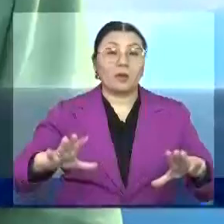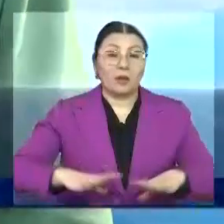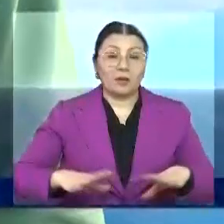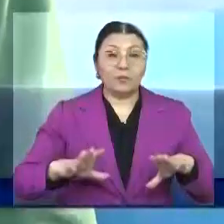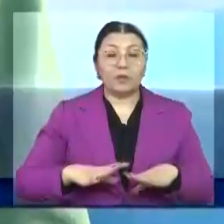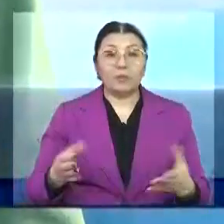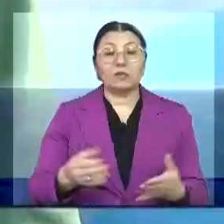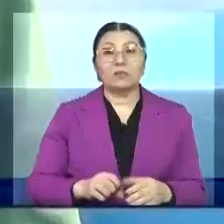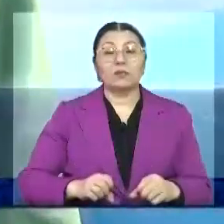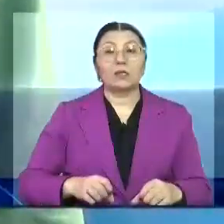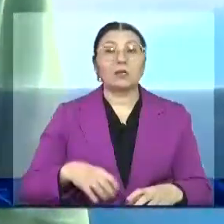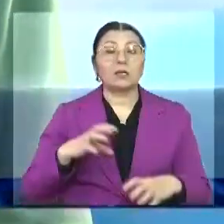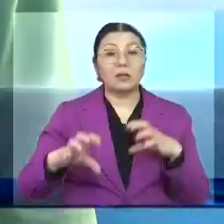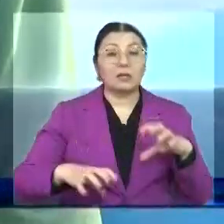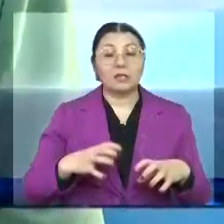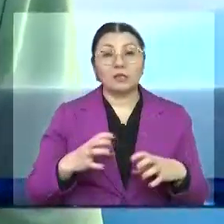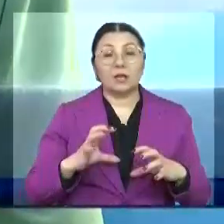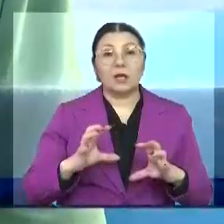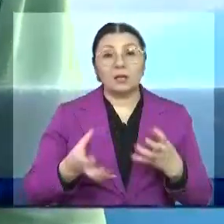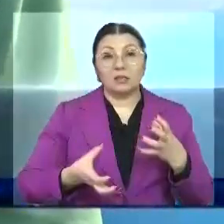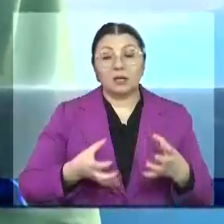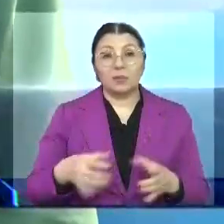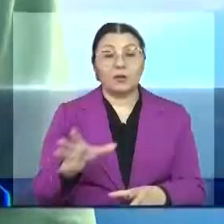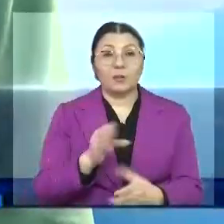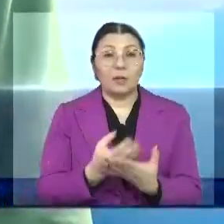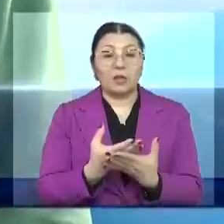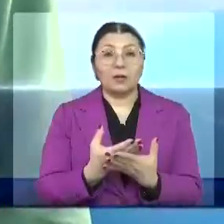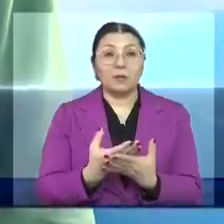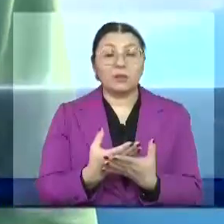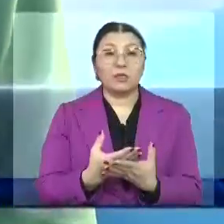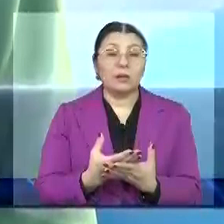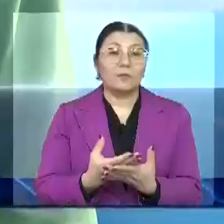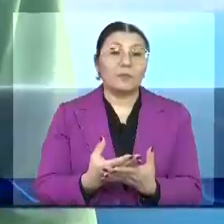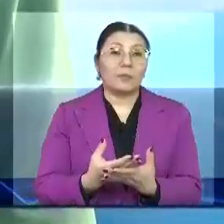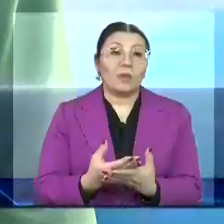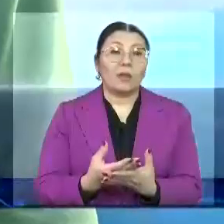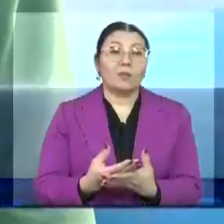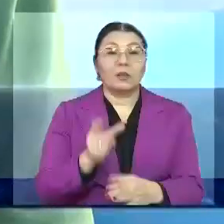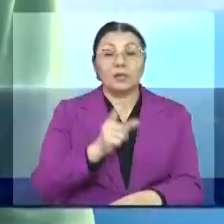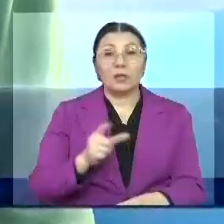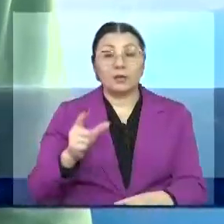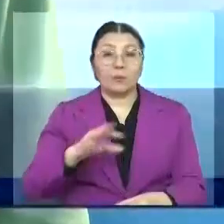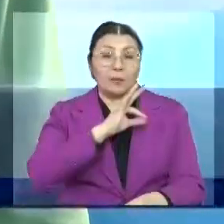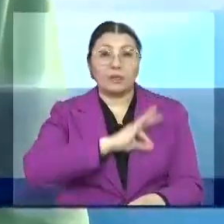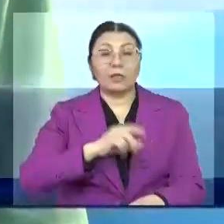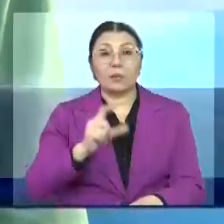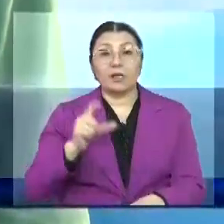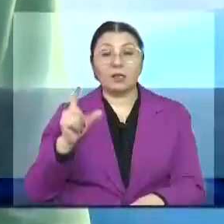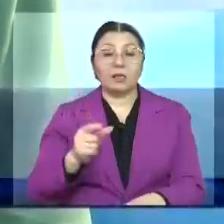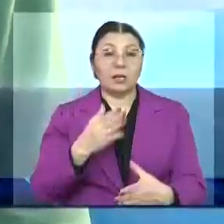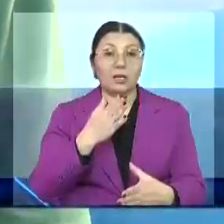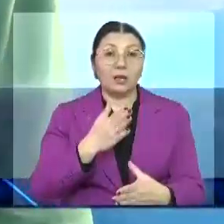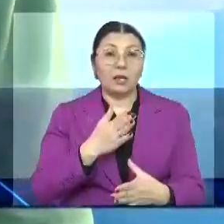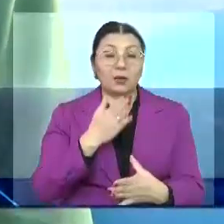әйтеуір трактор болсын, касемсот болсын, барлық визиттарға барып әйтеуір халыққа пендешілікке салынбай